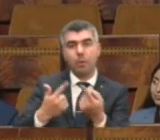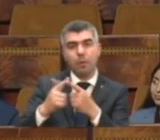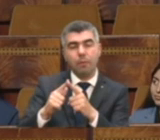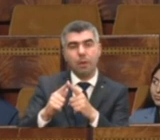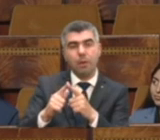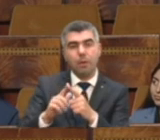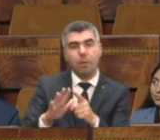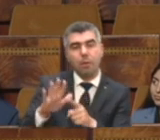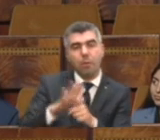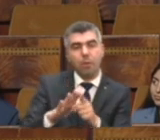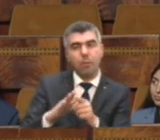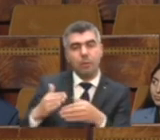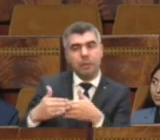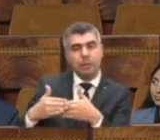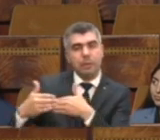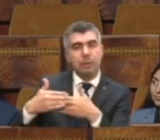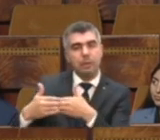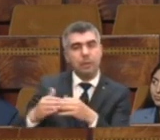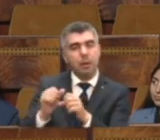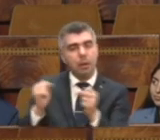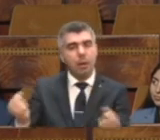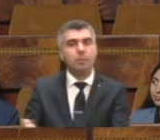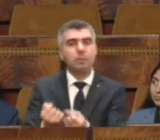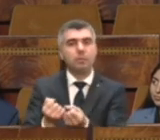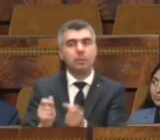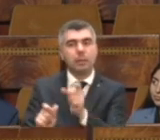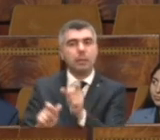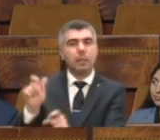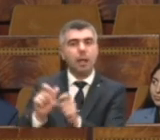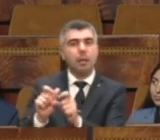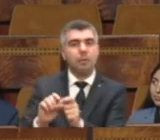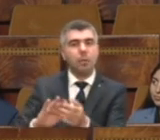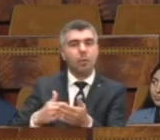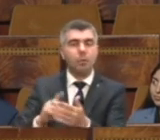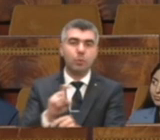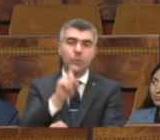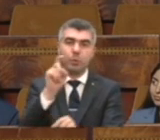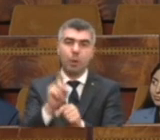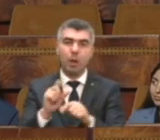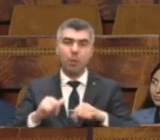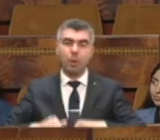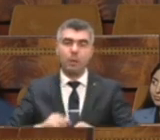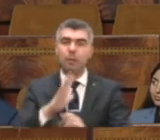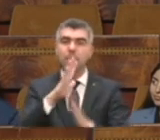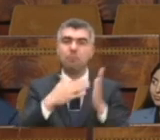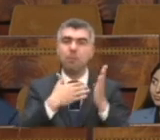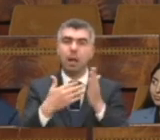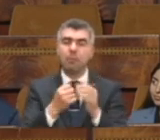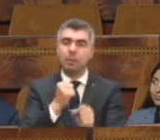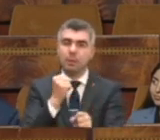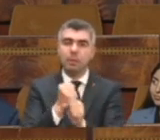العزلة وإنعاش الحياة الاقتصادية والاجتماعية. لذا نسائلكم السيد الوزير عن برنامج عمل